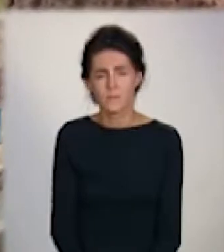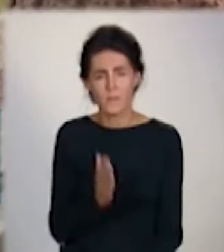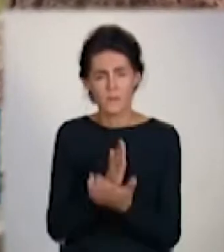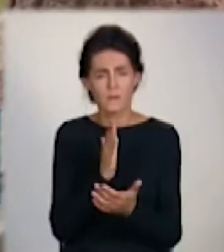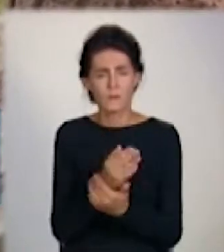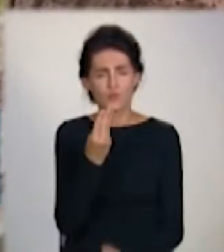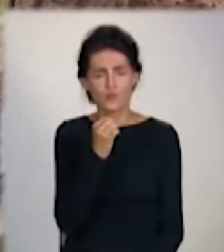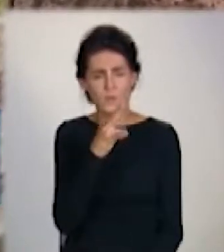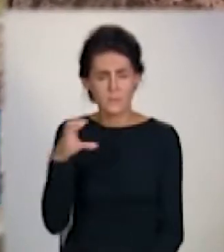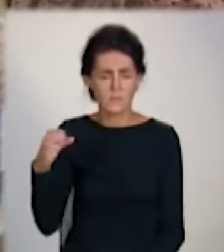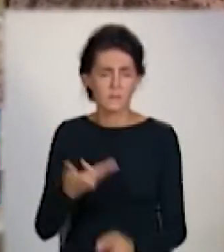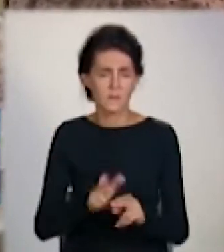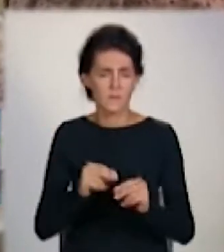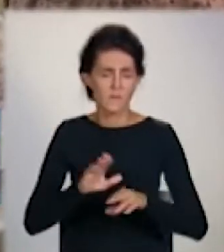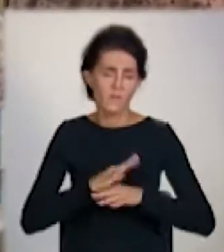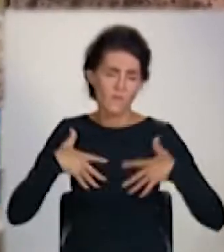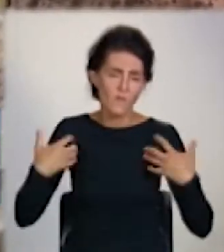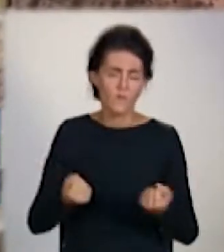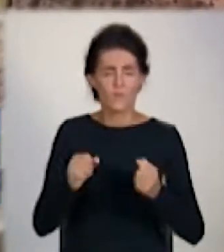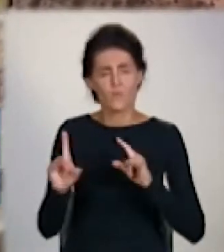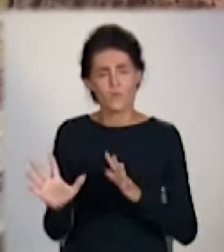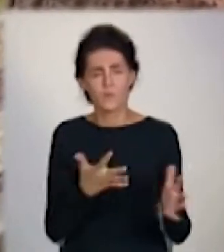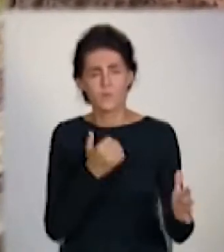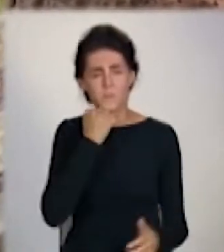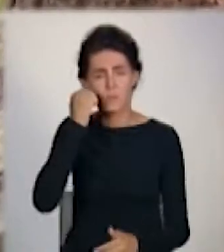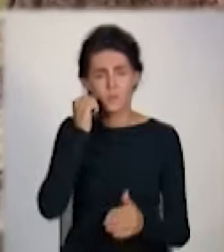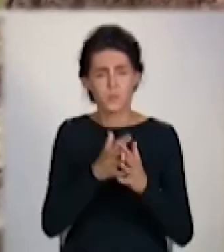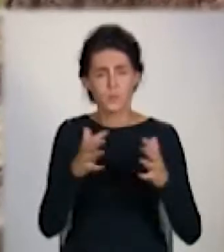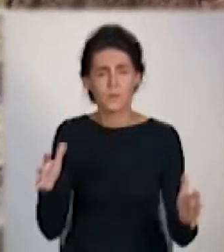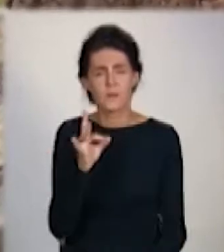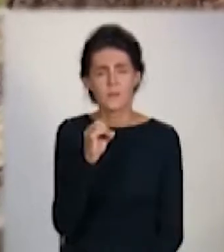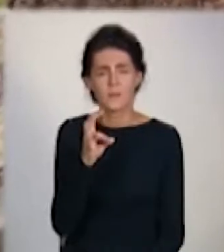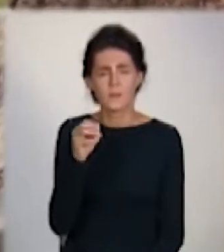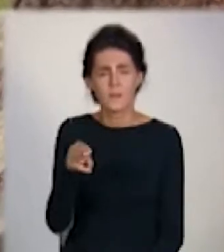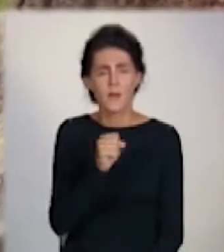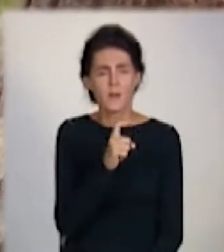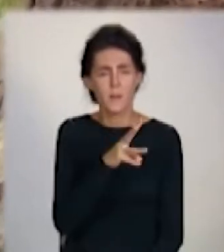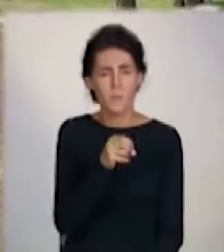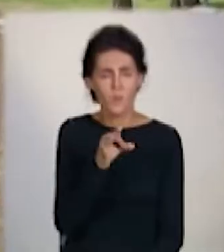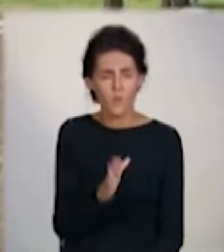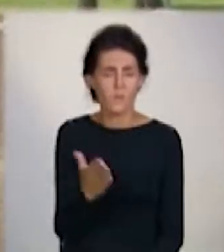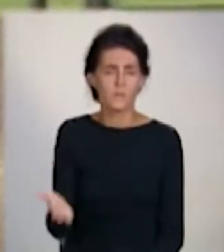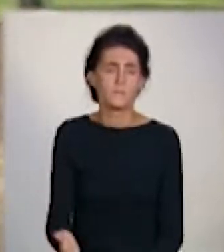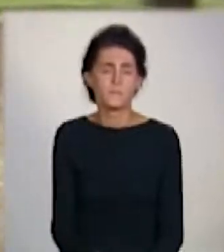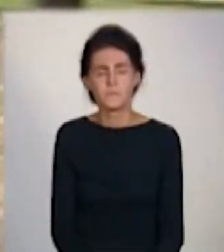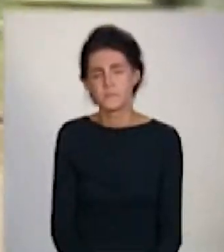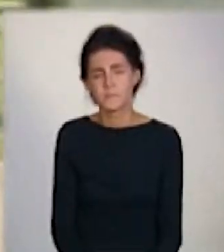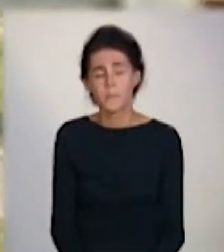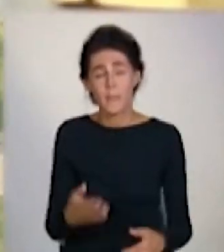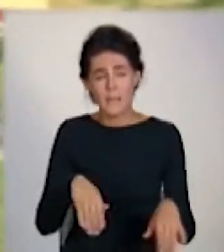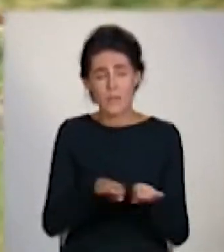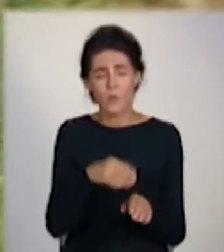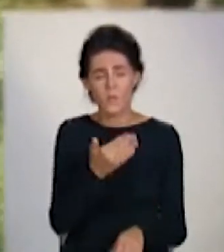з такої тяжкої болезні. Так що... Дякую Рінату Ахметову велике за станцію за це. Завдяки роботі